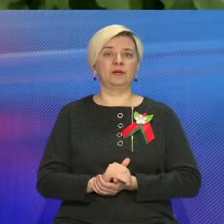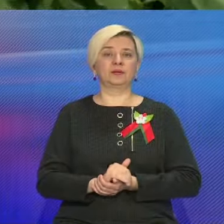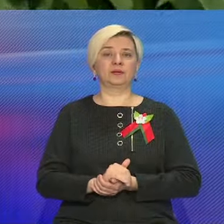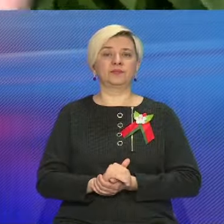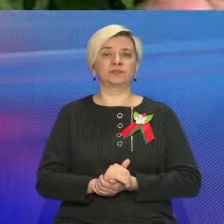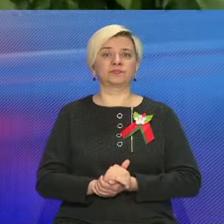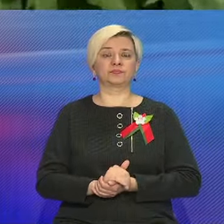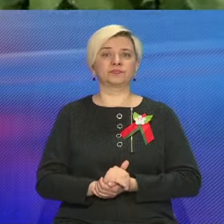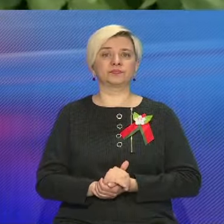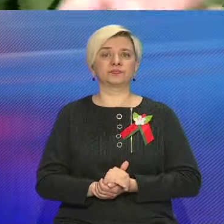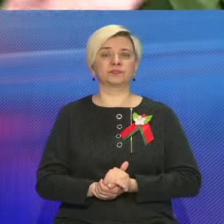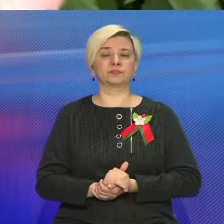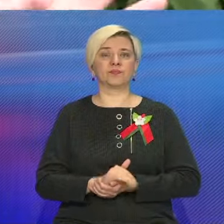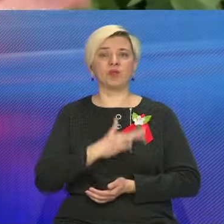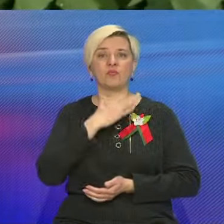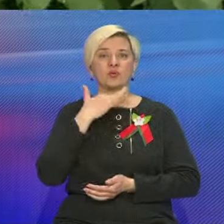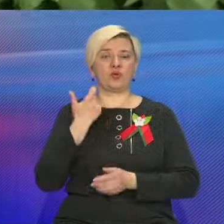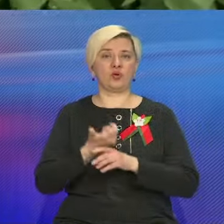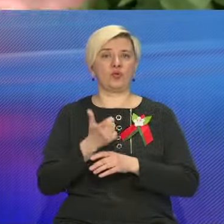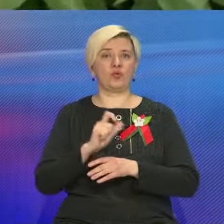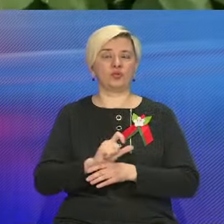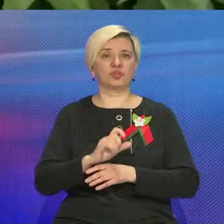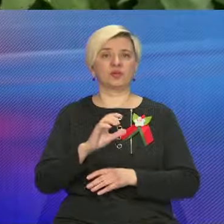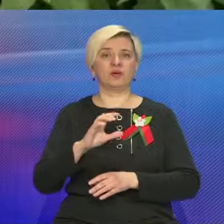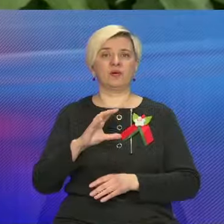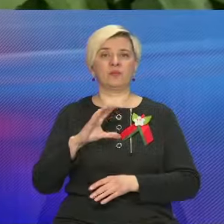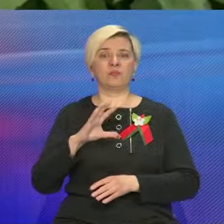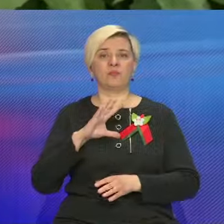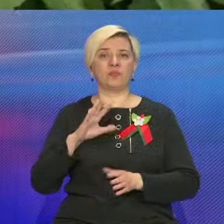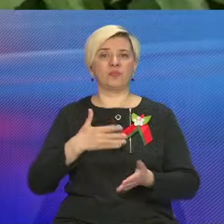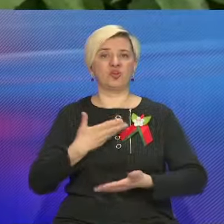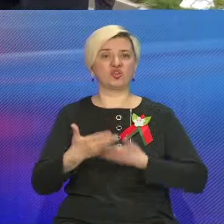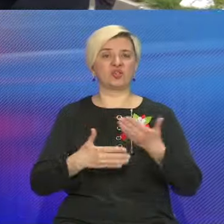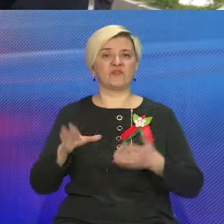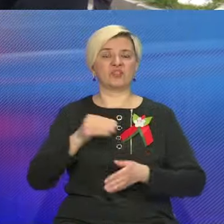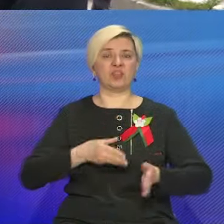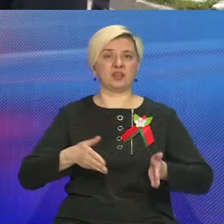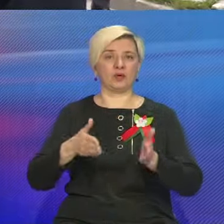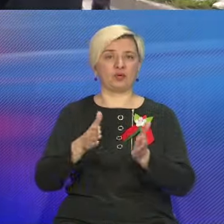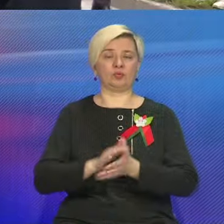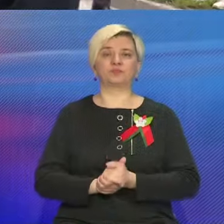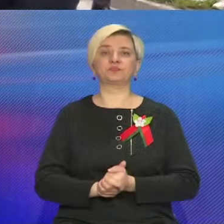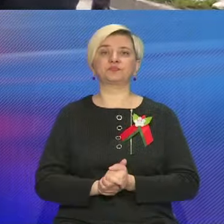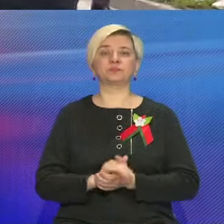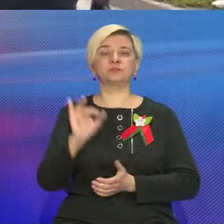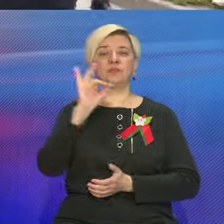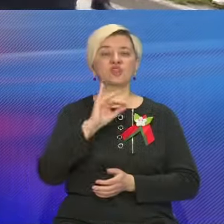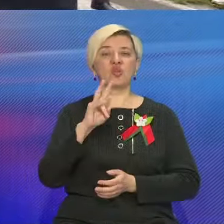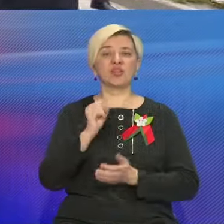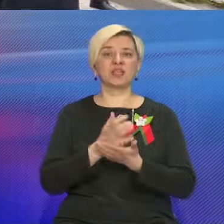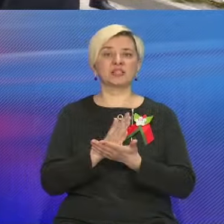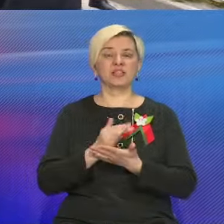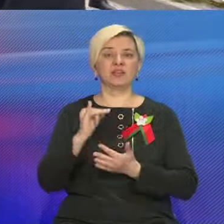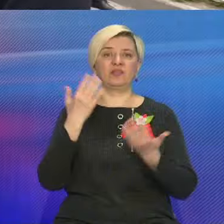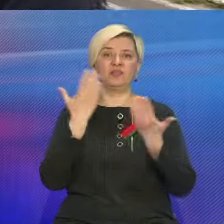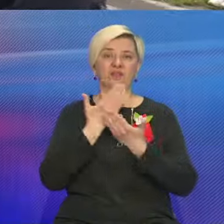и много очень этих прошлых Беларуси. История не с книг и киностужек, с